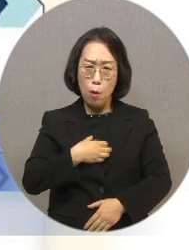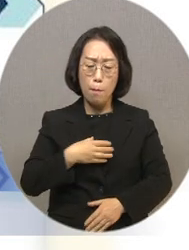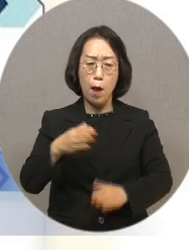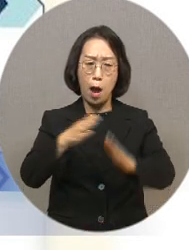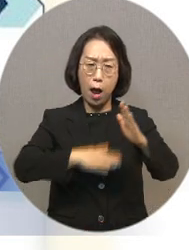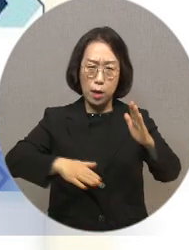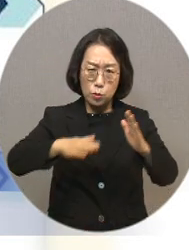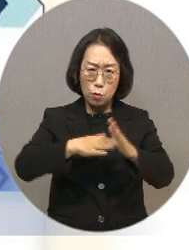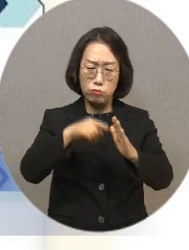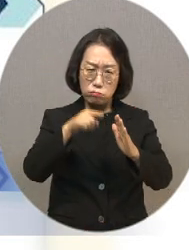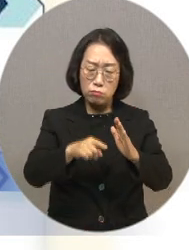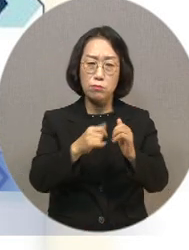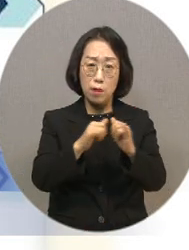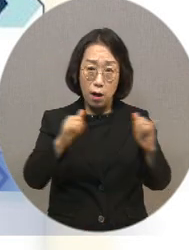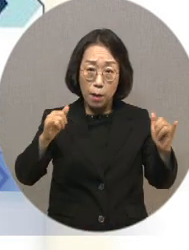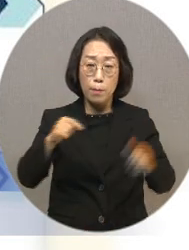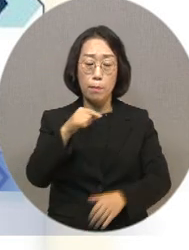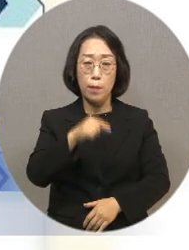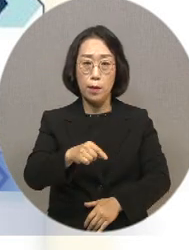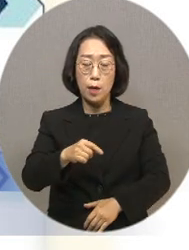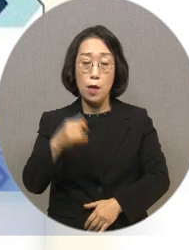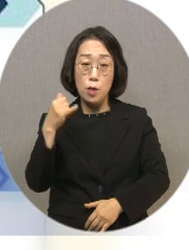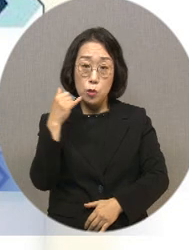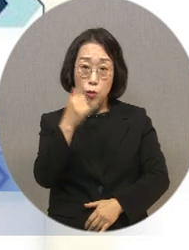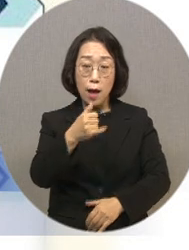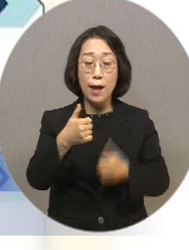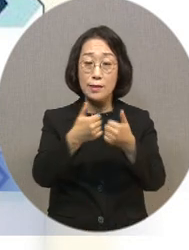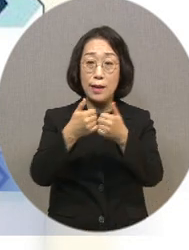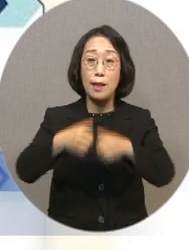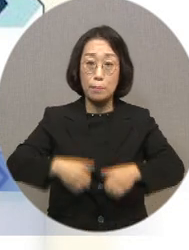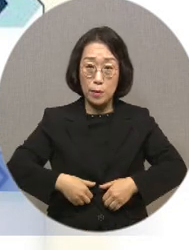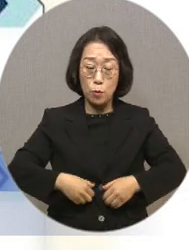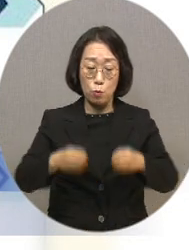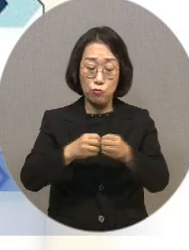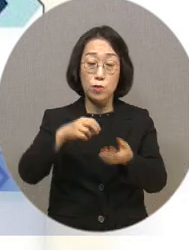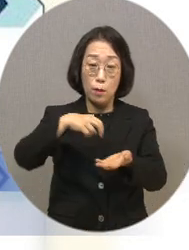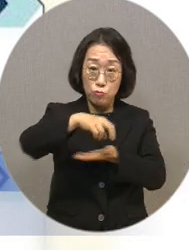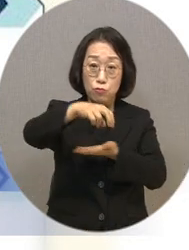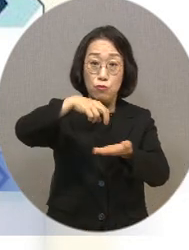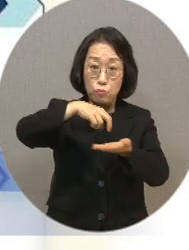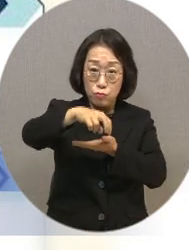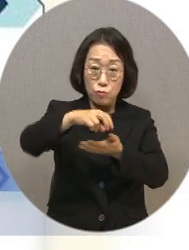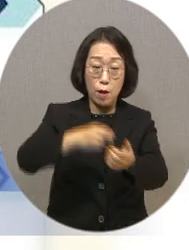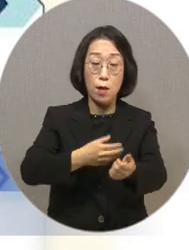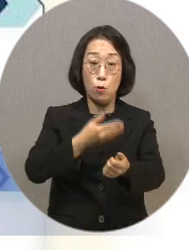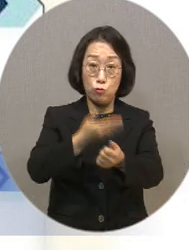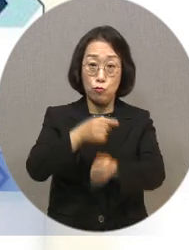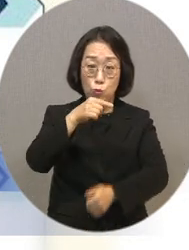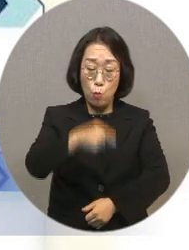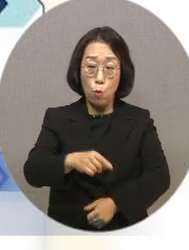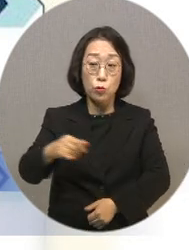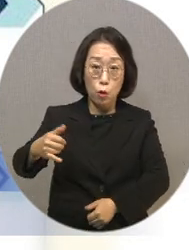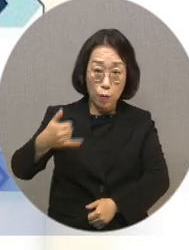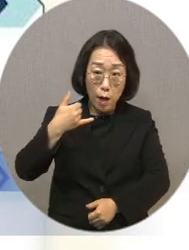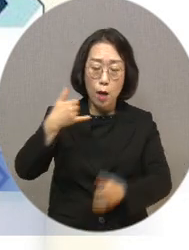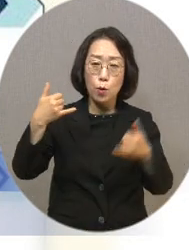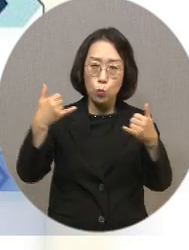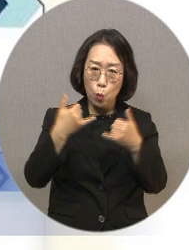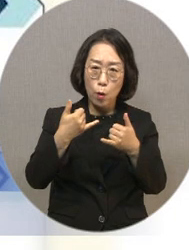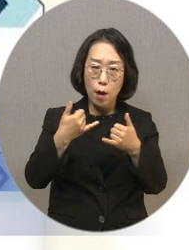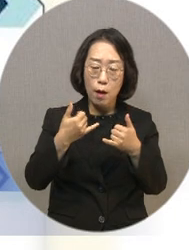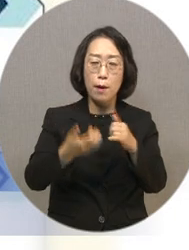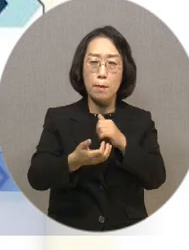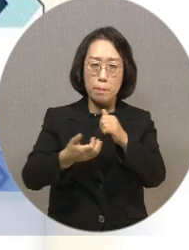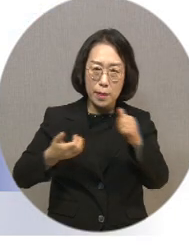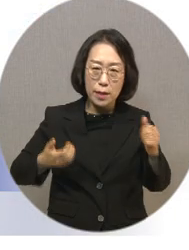처한 주민에게 AI 초기 상담을 진행한다는 문자 메시지를 시스템으로 발송해 전화를 받을 수 있도록 사전에